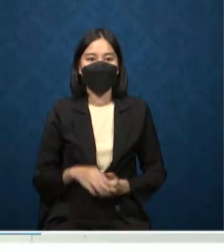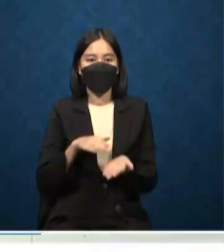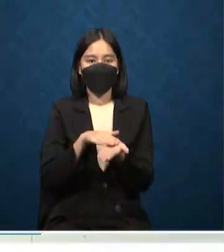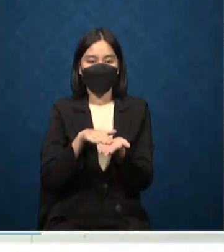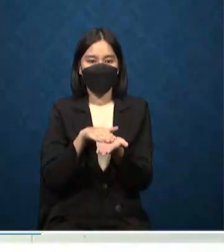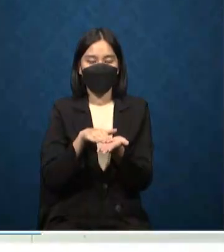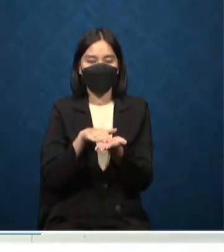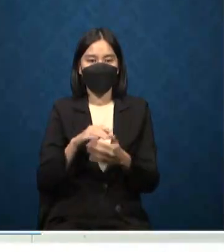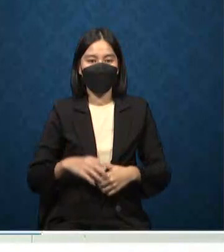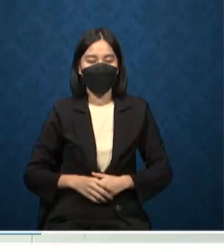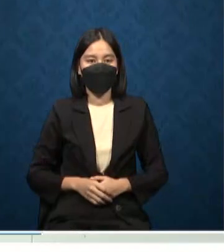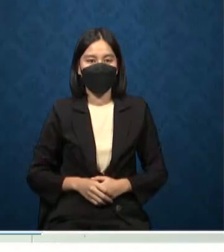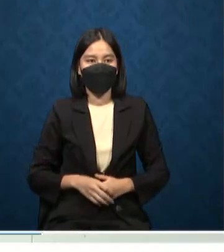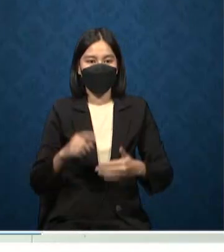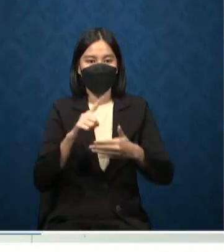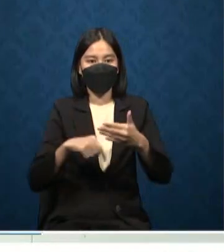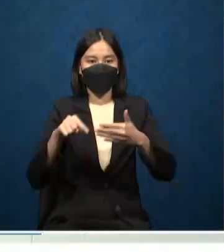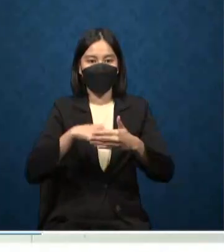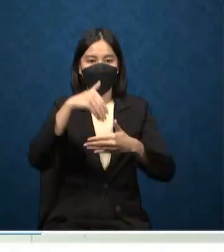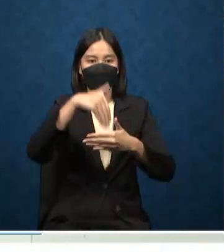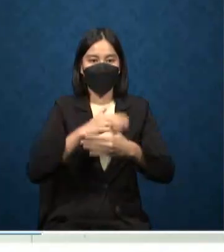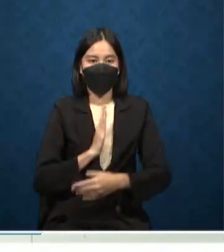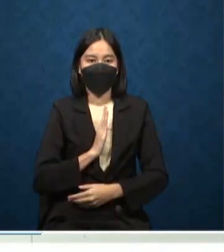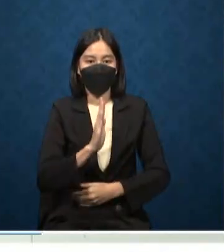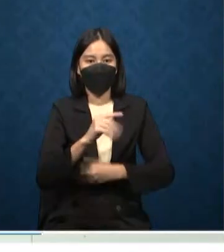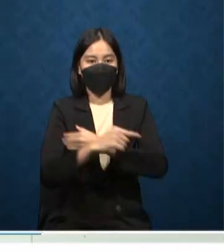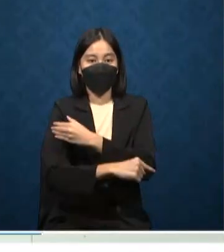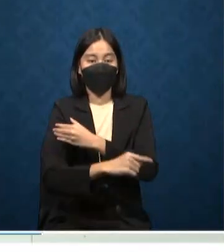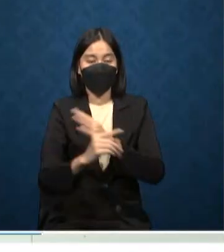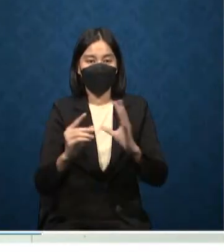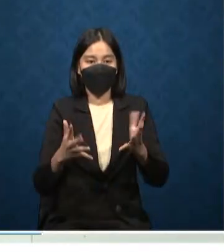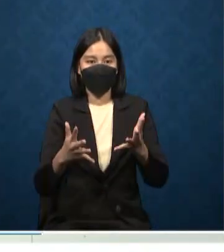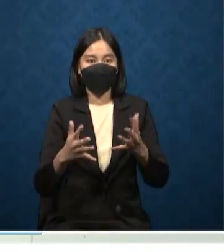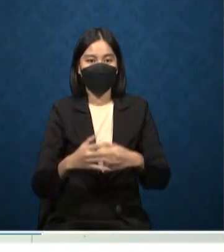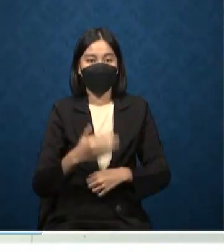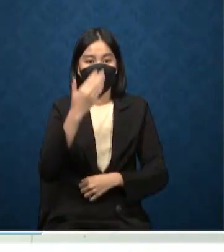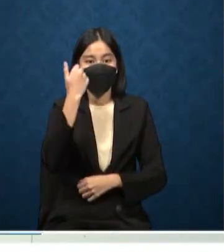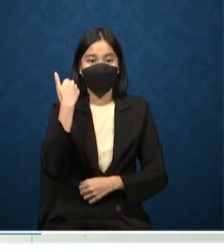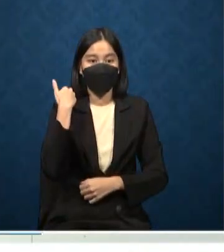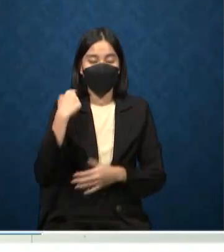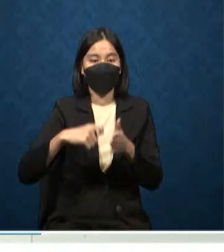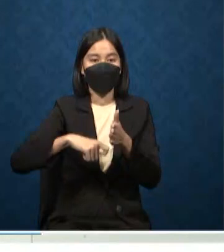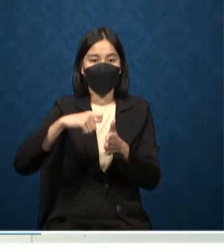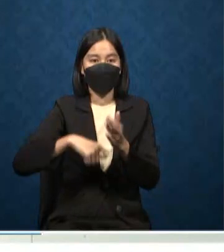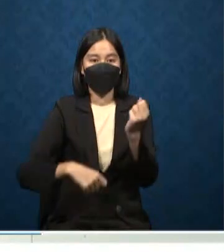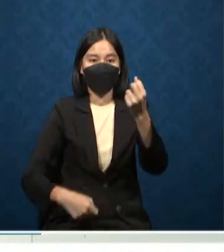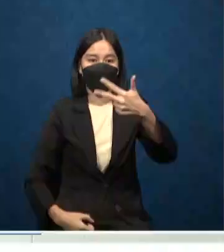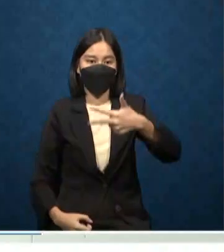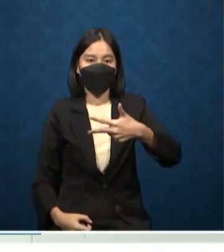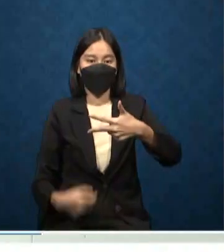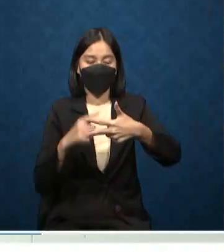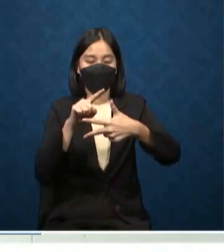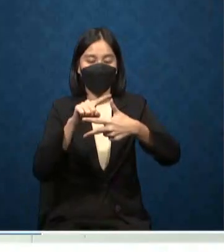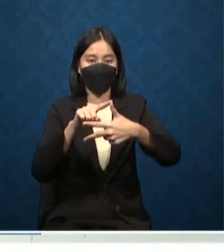โดยการเลือกตั้งที่สุจริตและเที่ยงธรรมจะเกิดขึ้นได้ด้วยองค์ประกอบหลัก 3ประการคือ